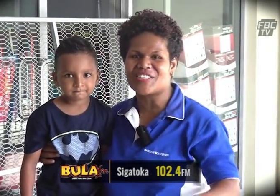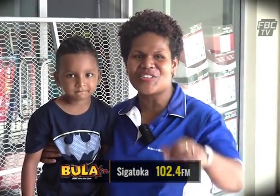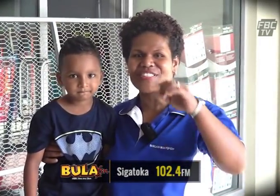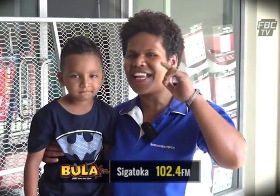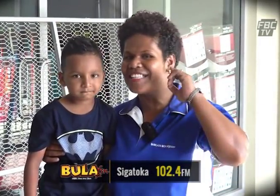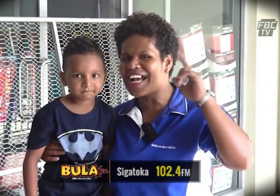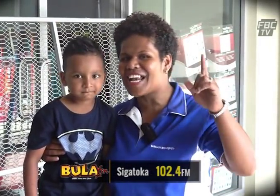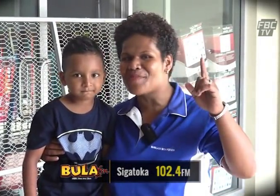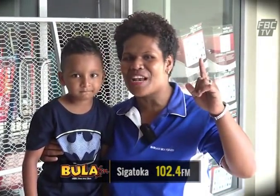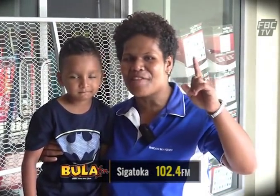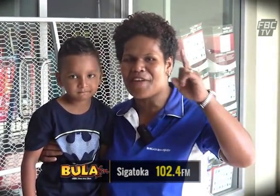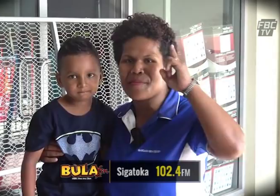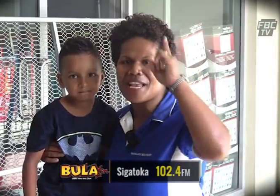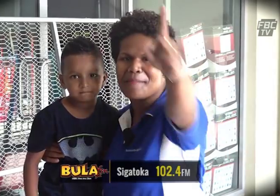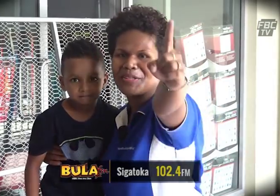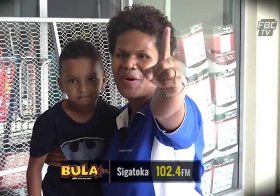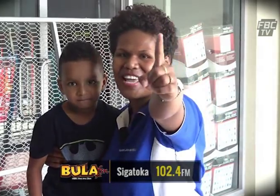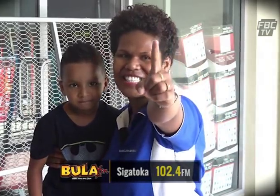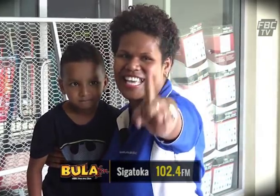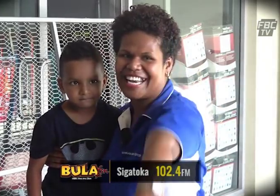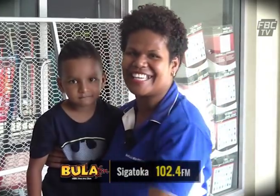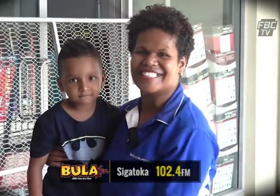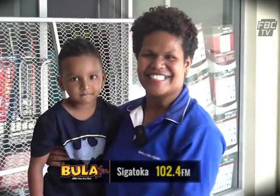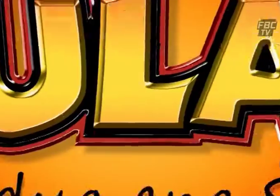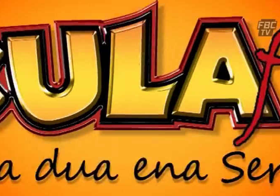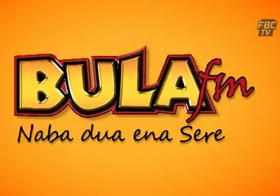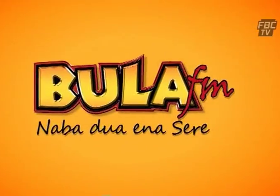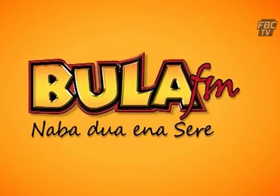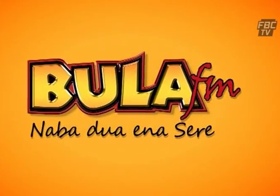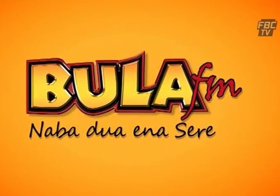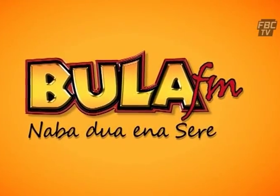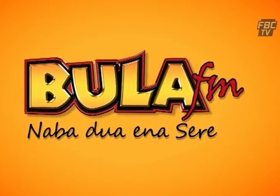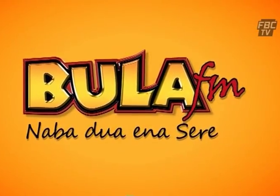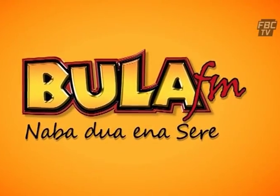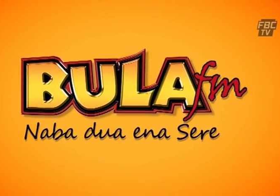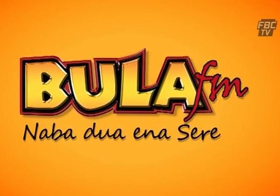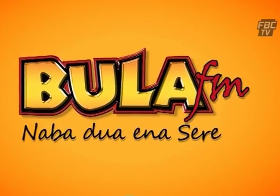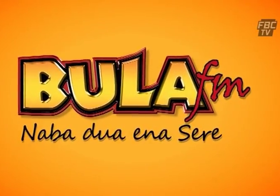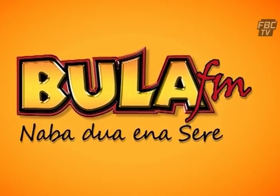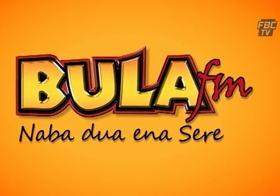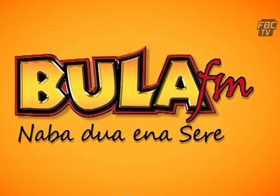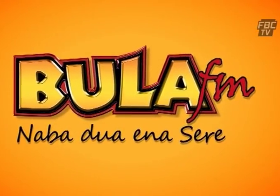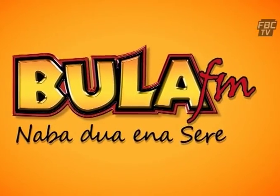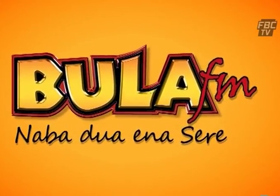toka, kita ondo talita ka ng Bula FM, nambando ay nasere. Bula FM, nambando ay nasere.